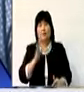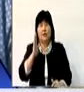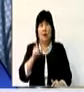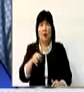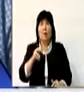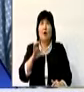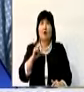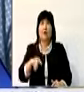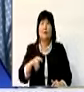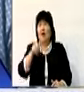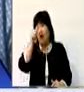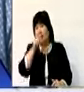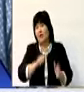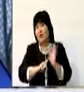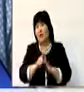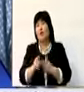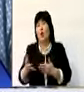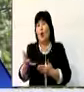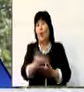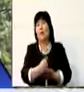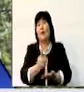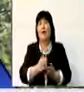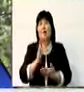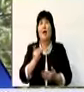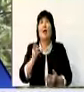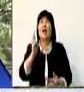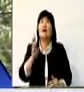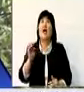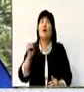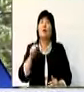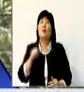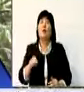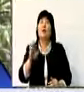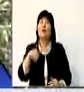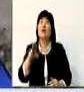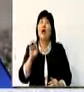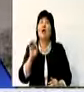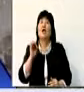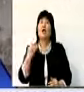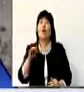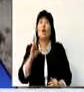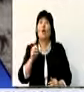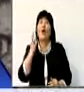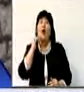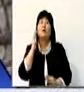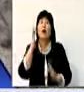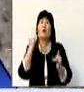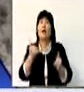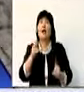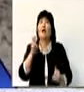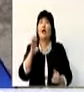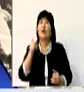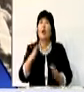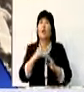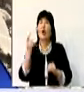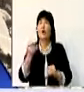маусым айының бас мезгілінде уже өнім ала бастаймыз. Ал Қыдырәлі Есенбеков биыл Бидайкөл ауылының маңын алма бағына айналдырмақ. Дәлібай шаруа